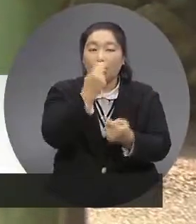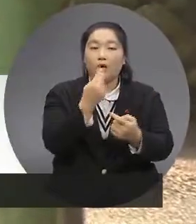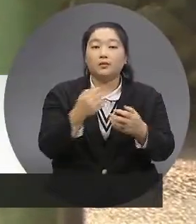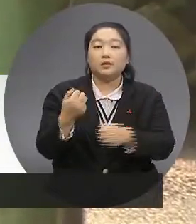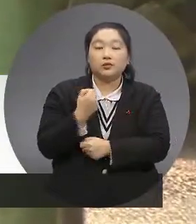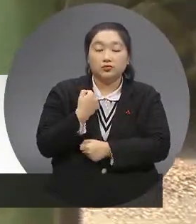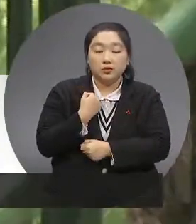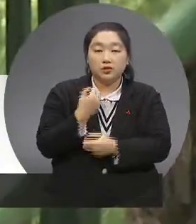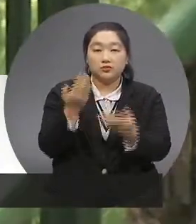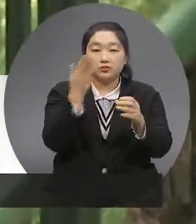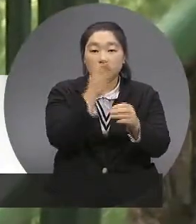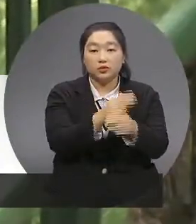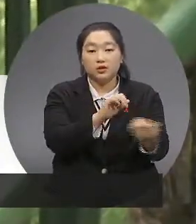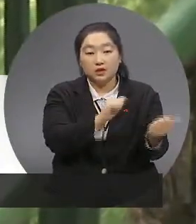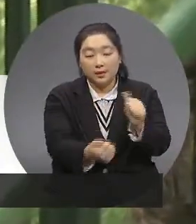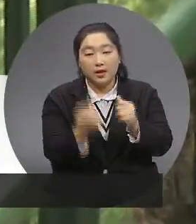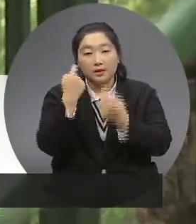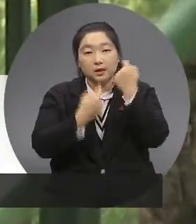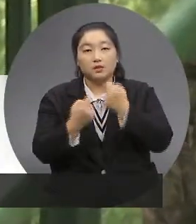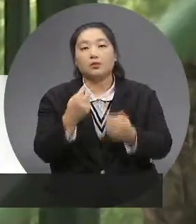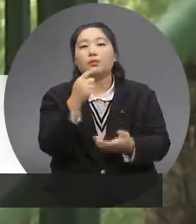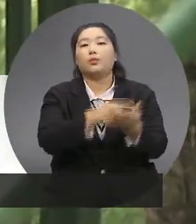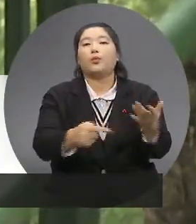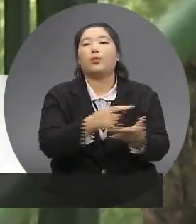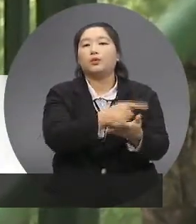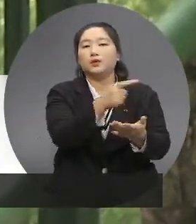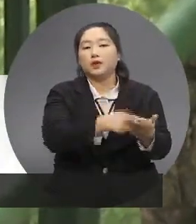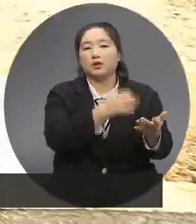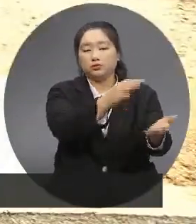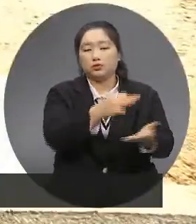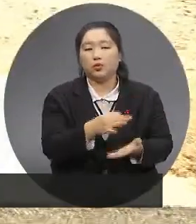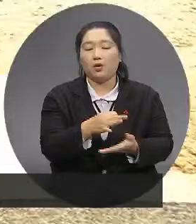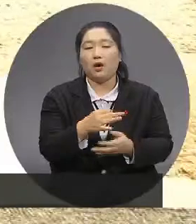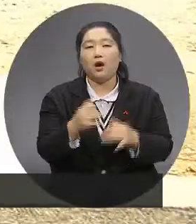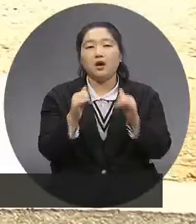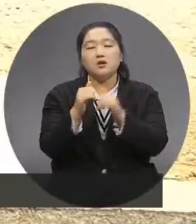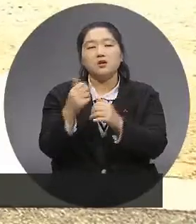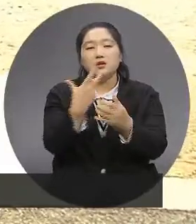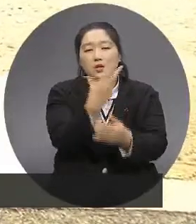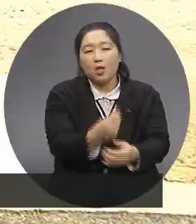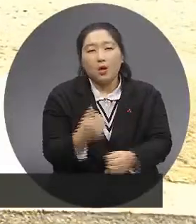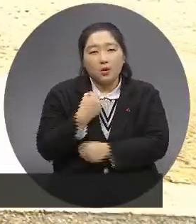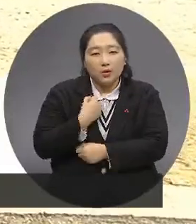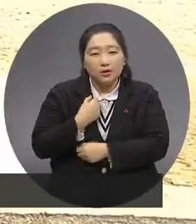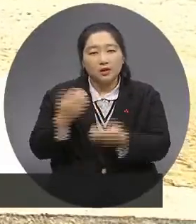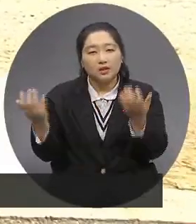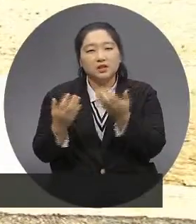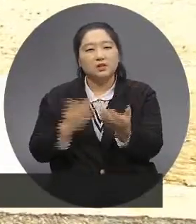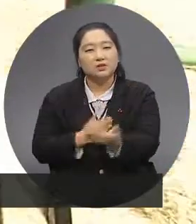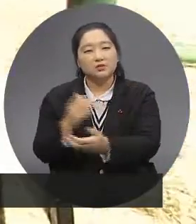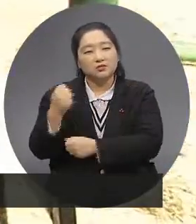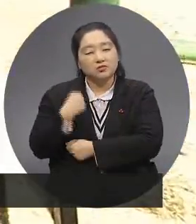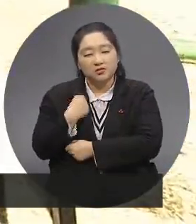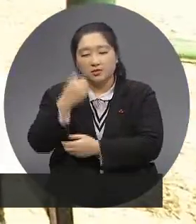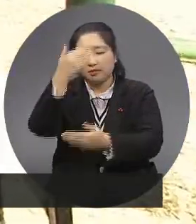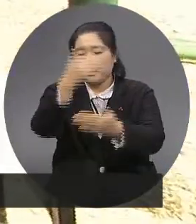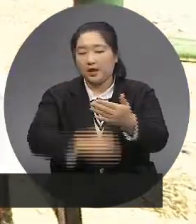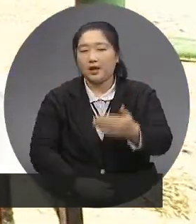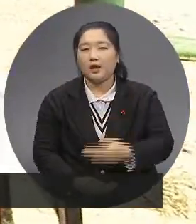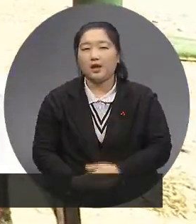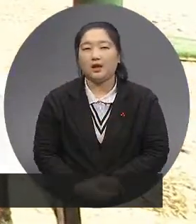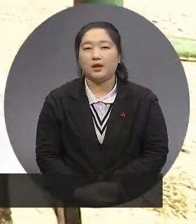사망 또는 상해에 보상받을 수 있도록 했습니다. 사회복무요원과 직업군인은 적용 대상에서